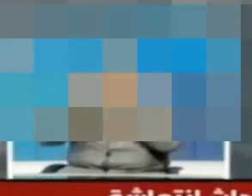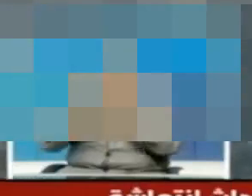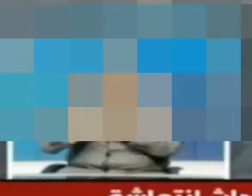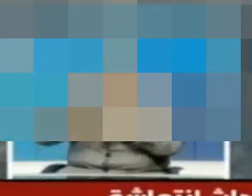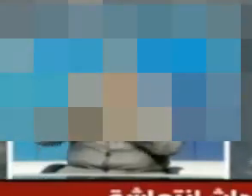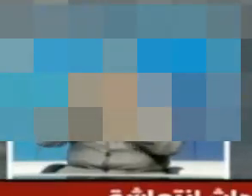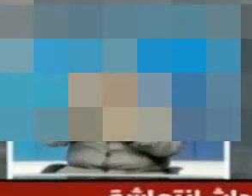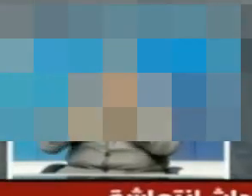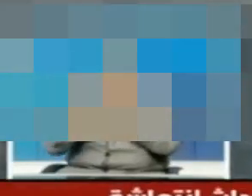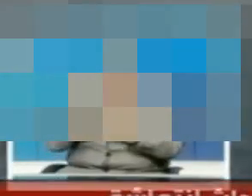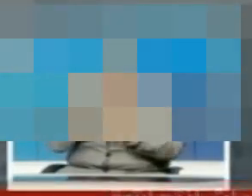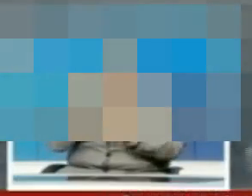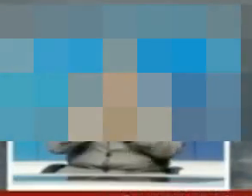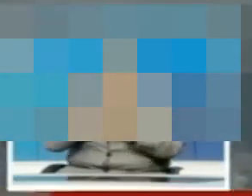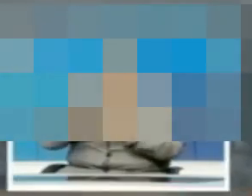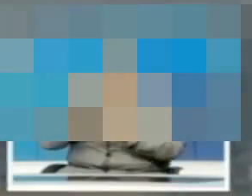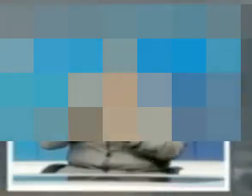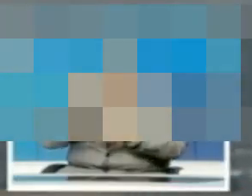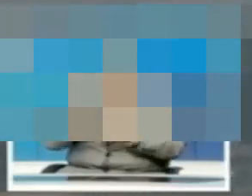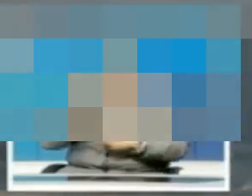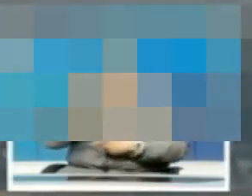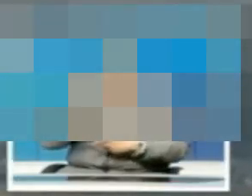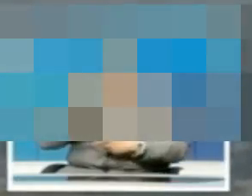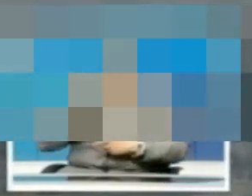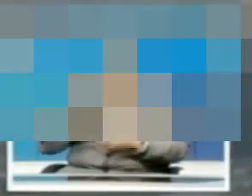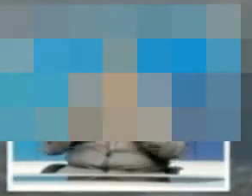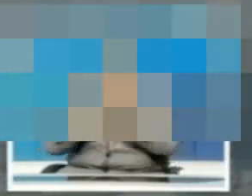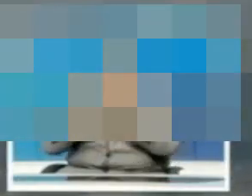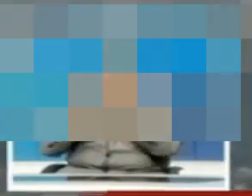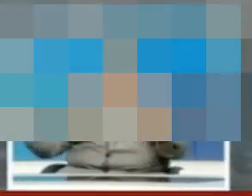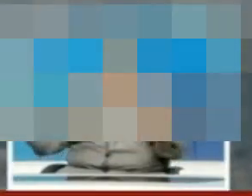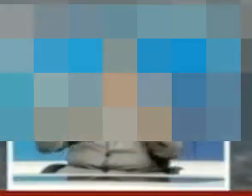39 بعد 100 يوما حتى الآن.